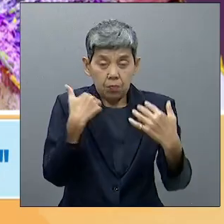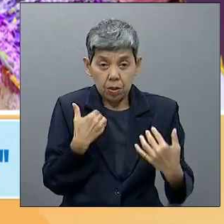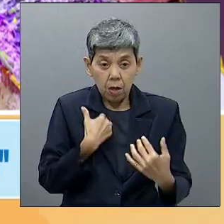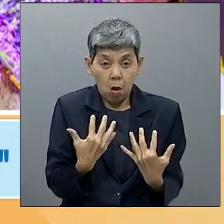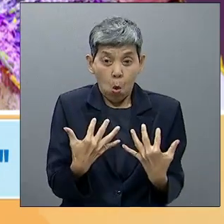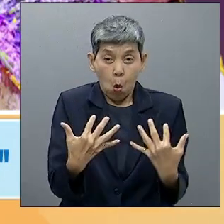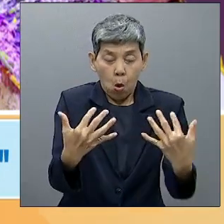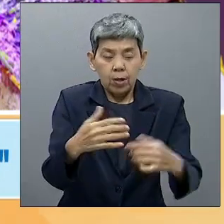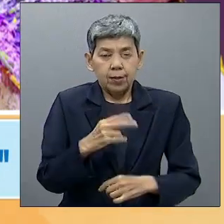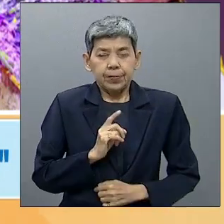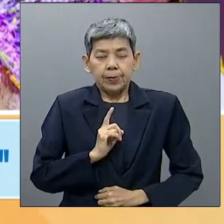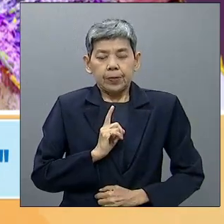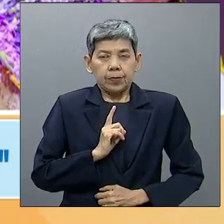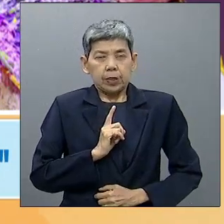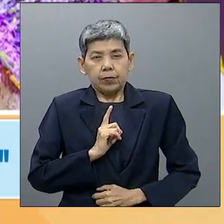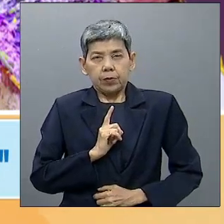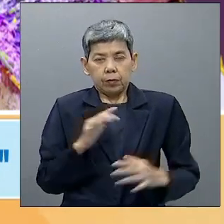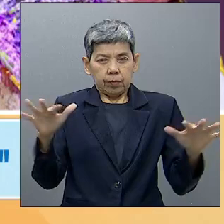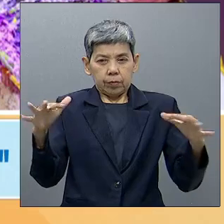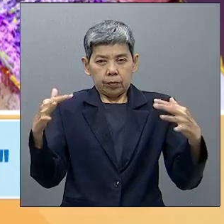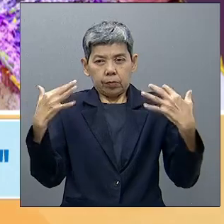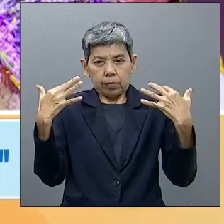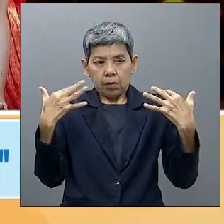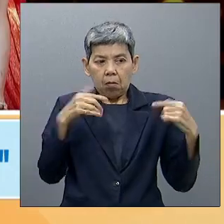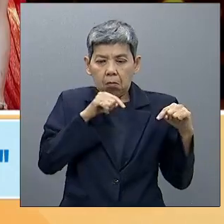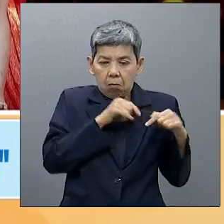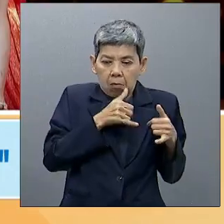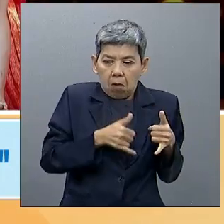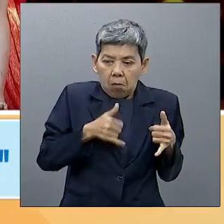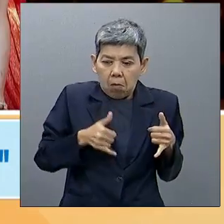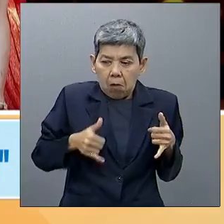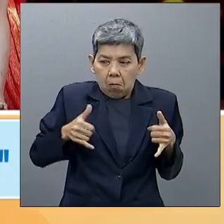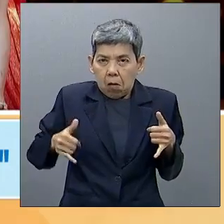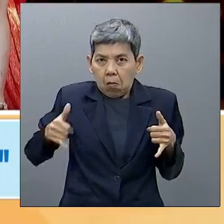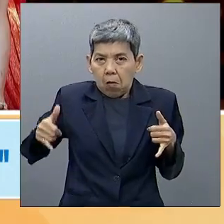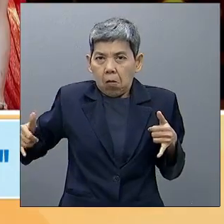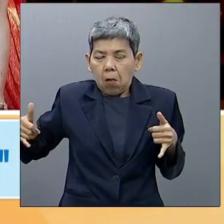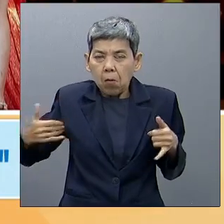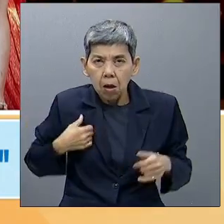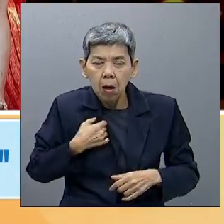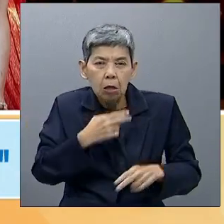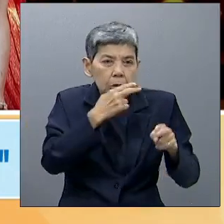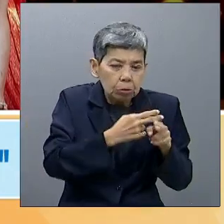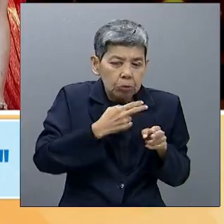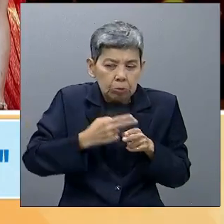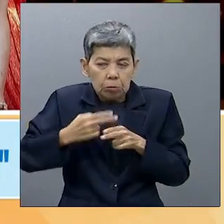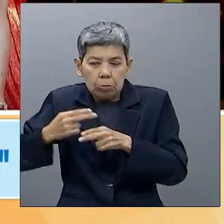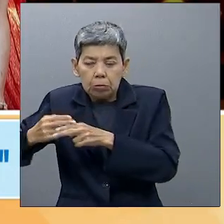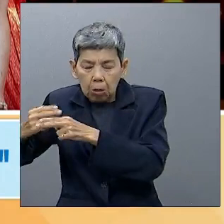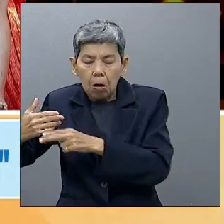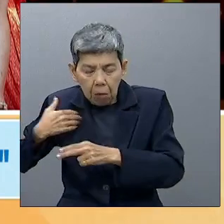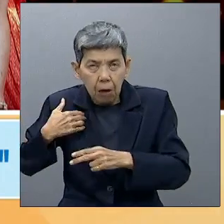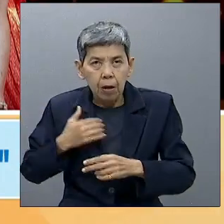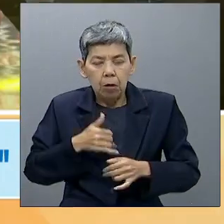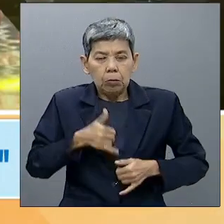คนเป็นร้อยคนและทั้งร้อยคนทั้งพันคนไม่ได้เชียร์เขานะเชียร์คนอื่นก็มีเสียงที่ตะโกนออกมาเป็นชื่อคนอื่นก็มีบางครั้งอ